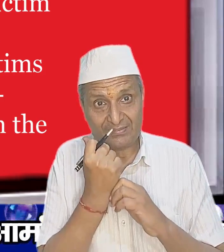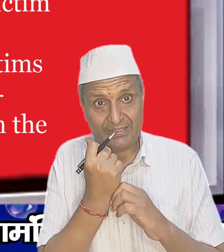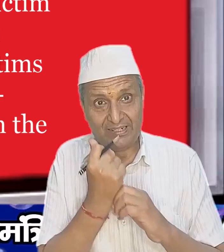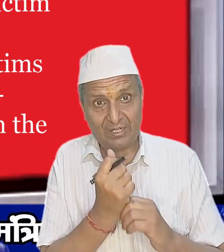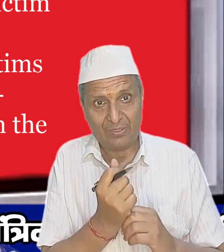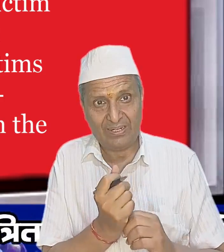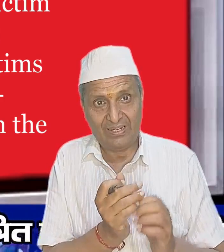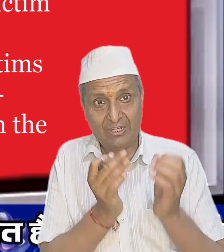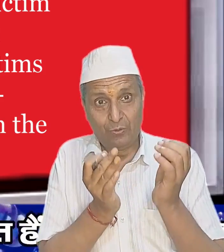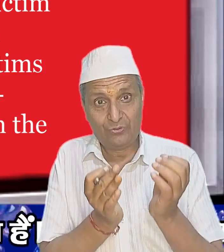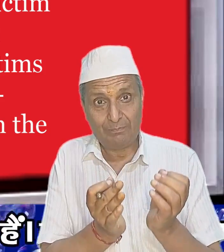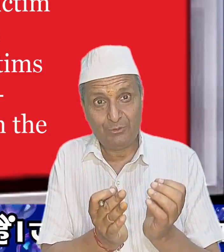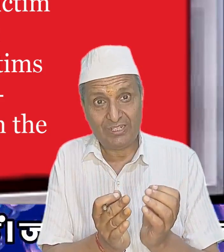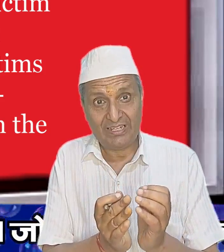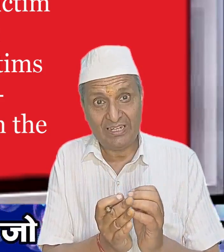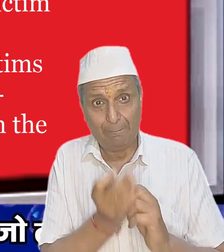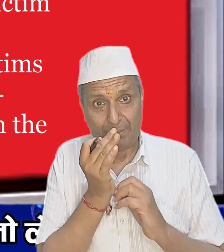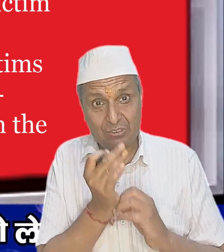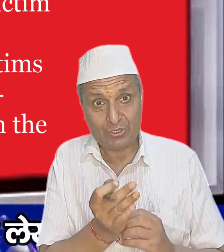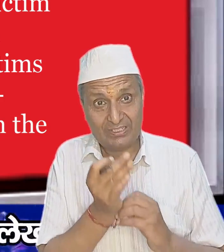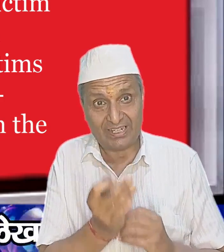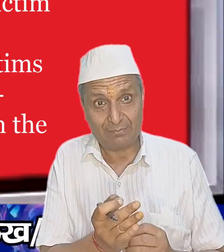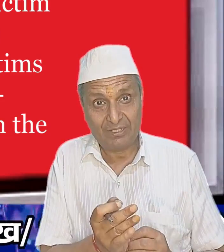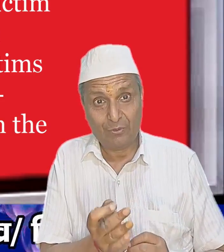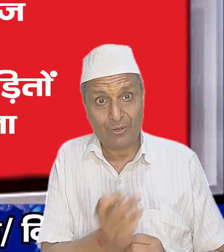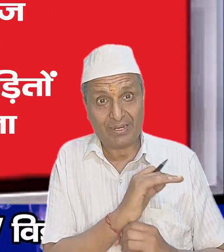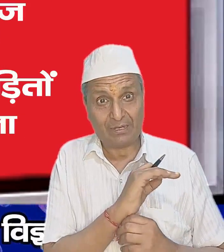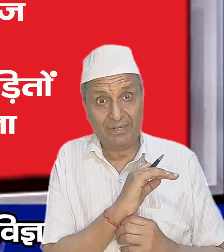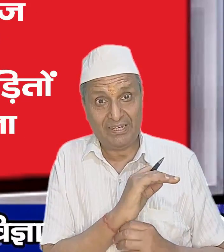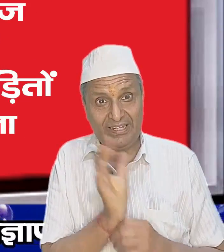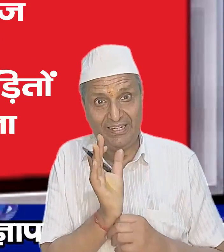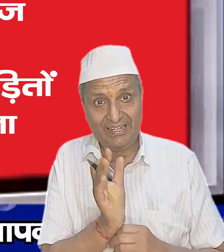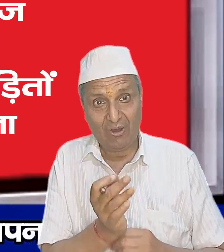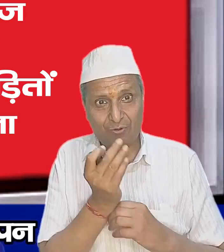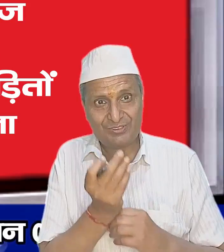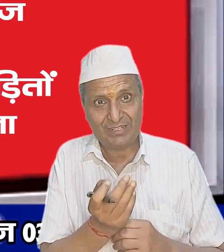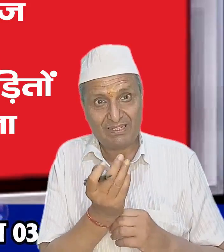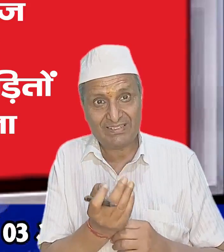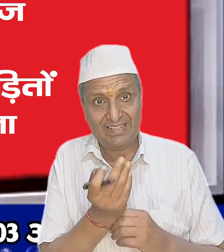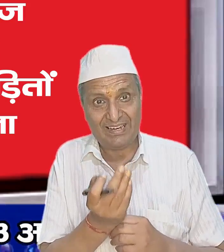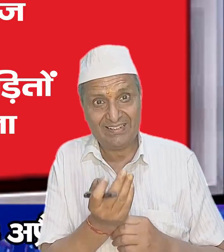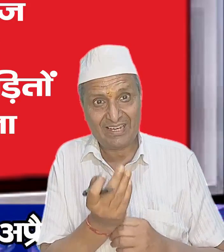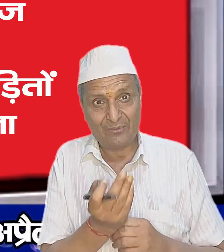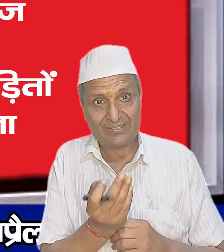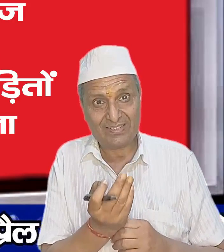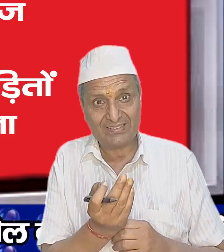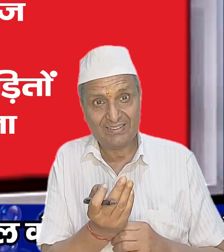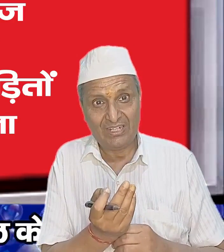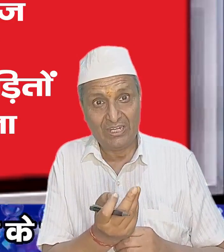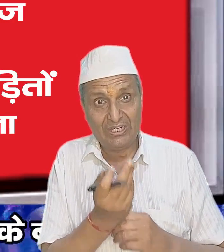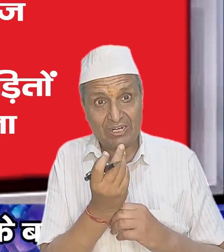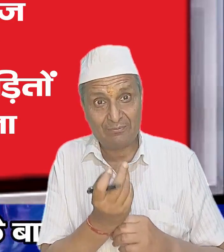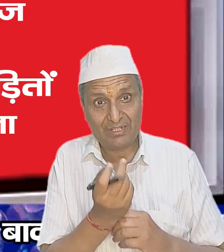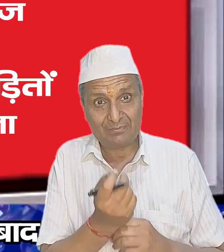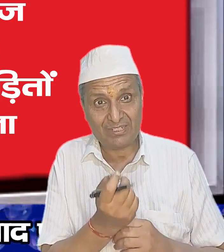मद्रास से आपके पास हम उस रंगीन मिजाजी जगह में आए हैं गोवा की। क्या मालूम है इतिहास आपको इसके बारे में? आज इस बर्बरता की बात करेंगे